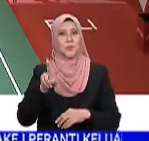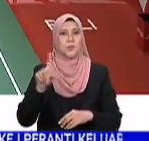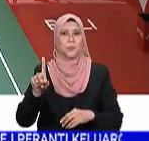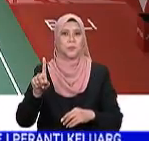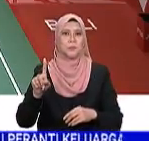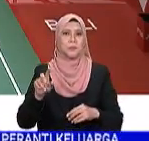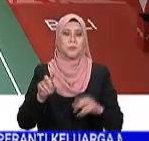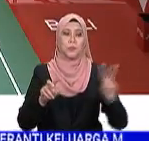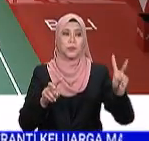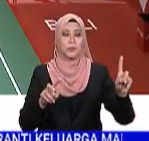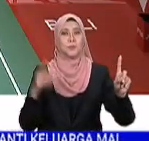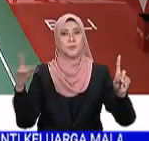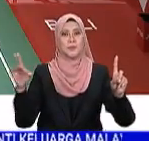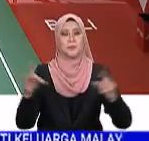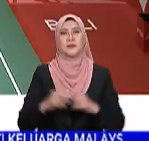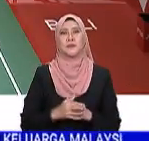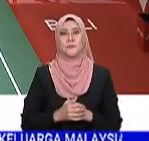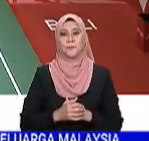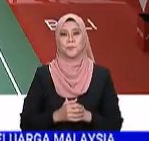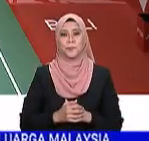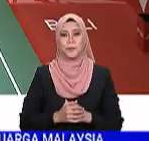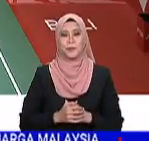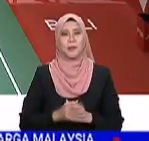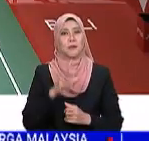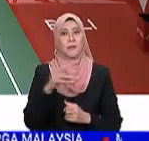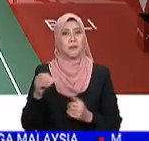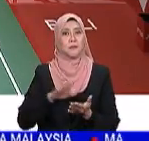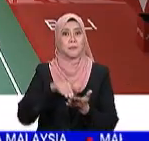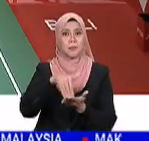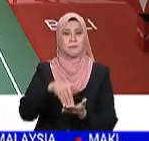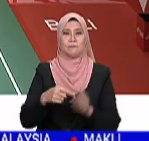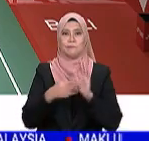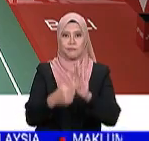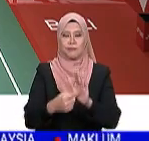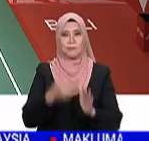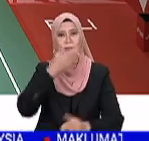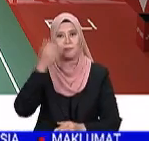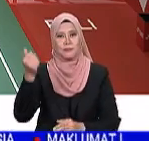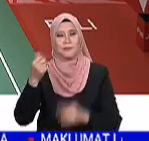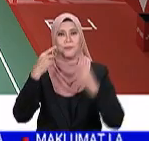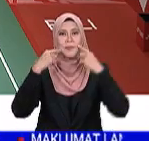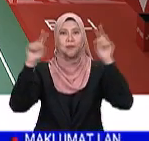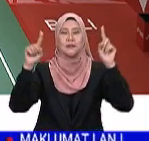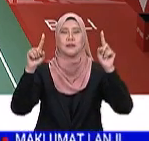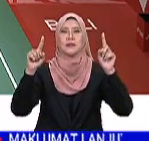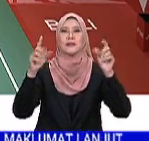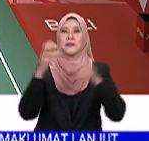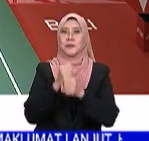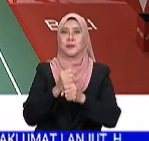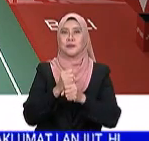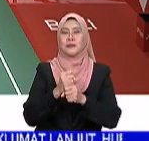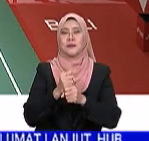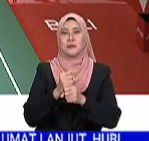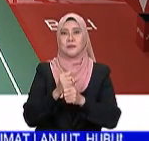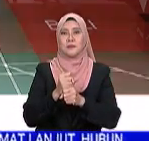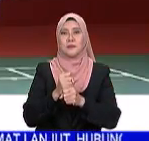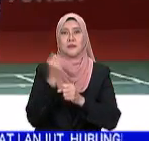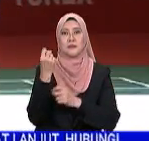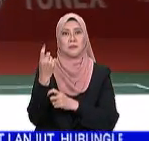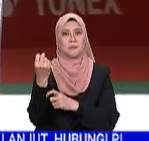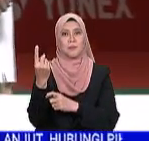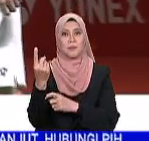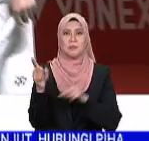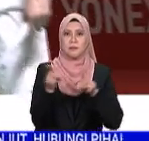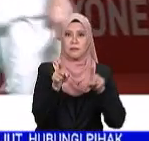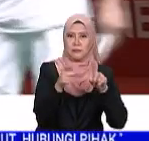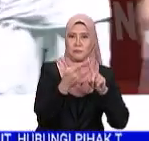21-18 dicat kedua you singing bangkit dengan persembahan lebih baik dan bercahaya mengikat kedudukan sehingga 11